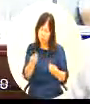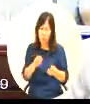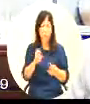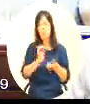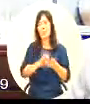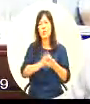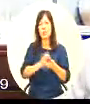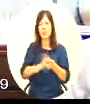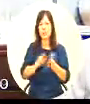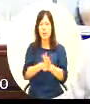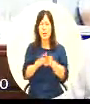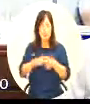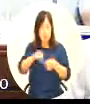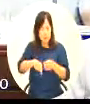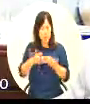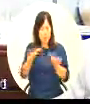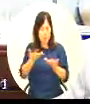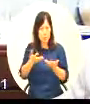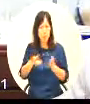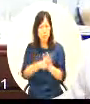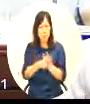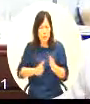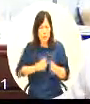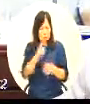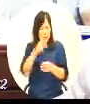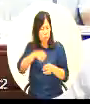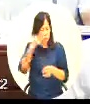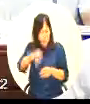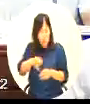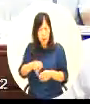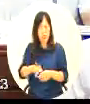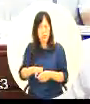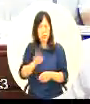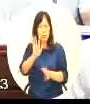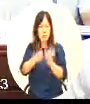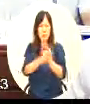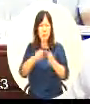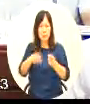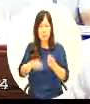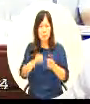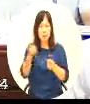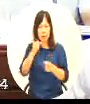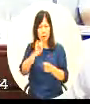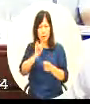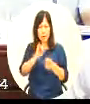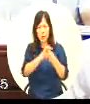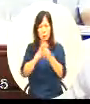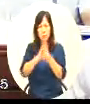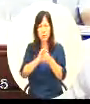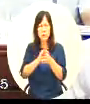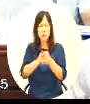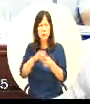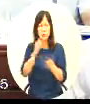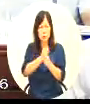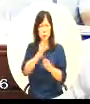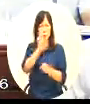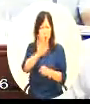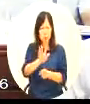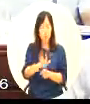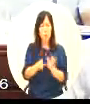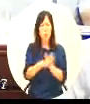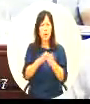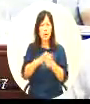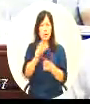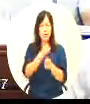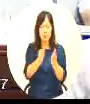是也因为这样子一个不好的一个状况下，尤其是当性别变成一个关系运作的情况下，事实上同